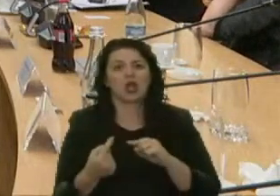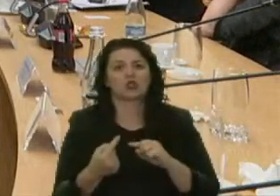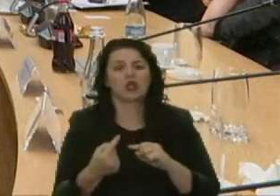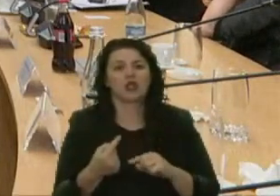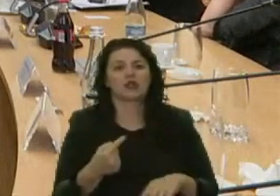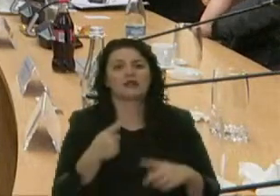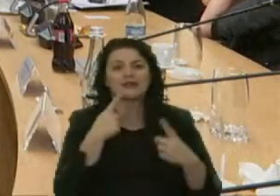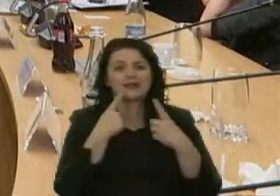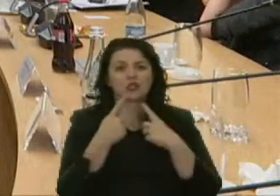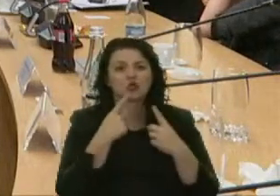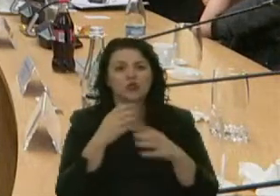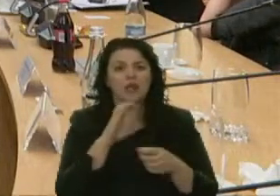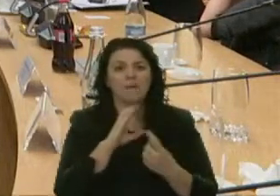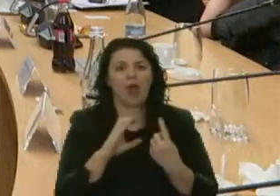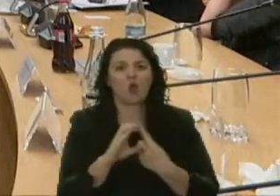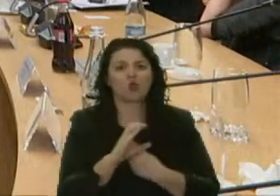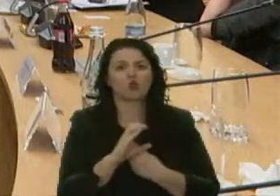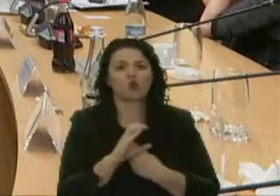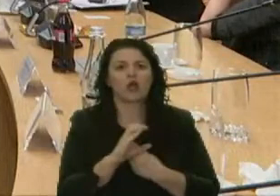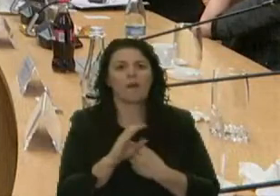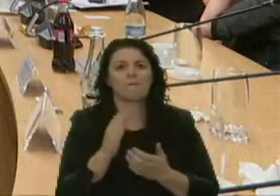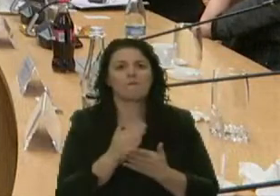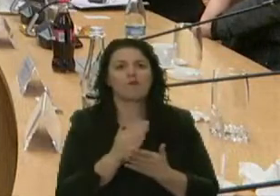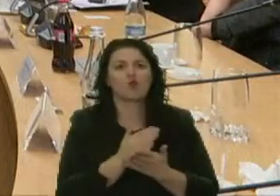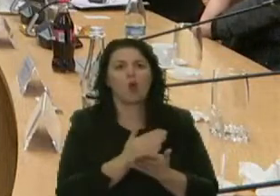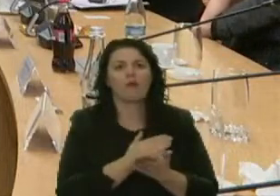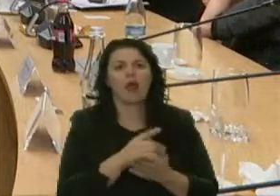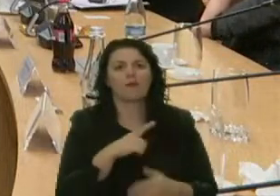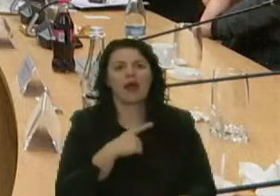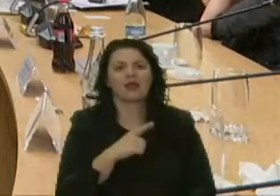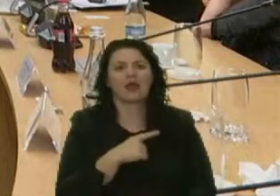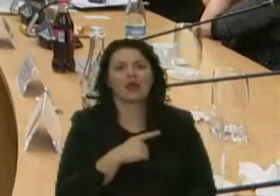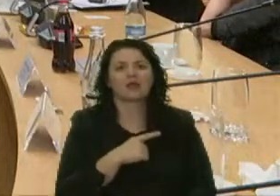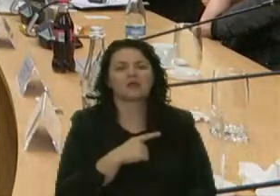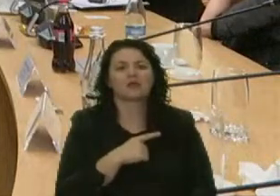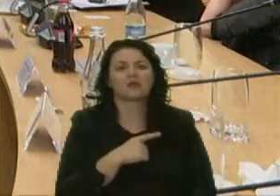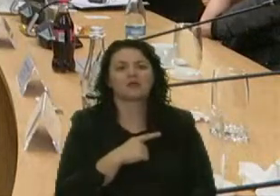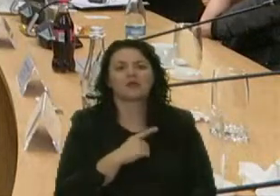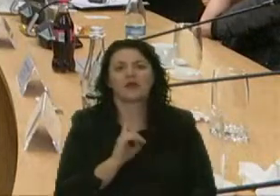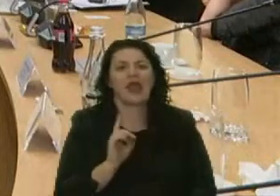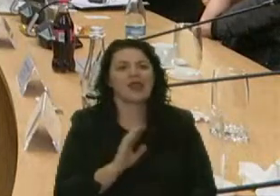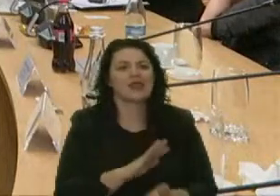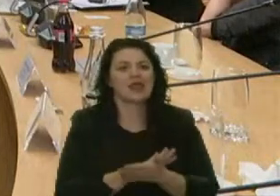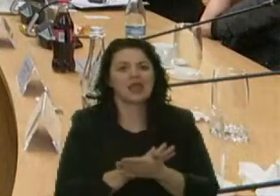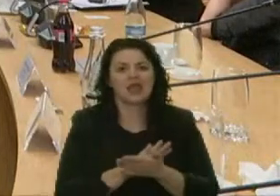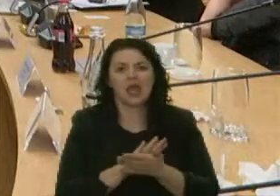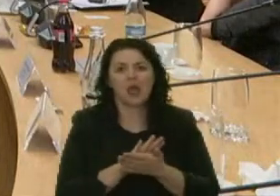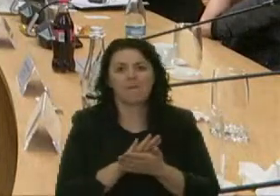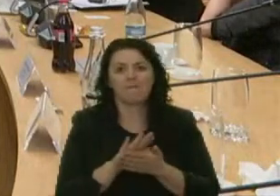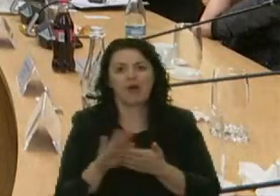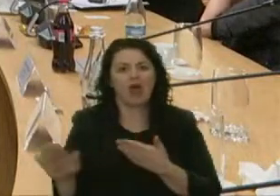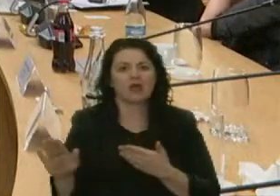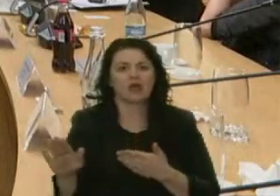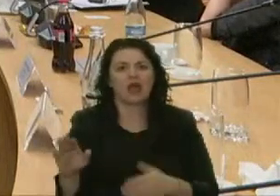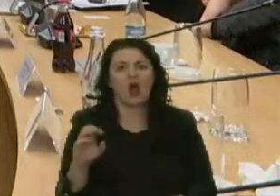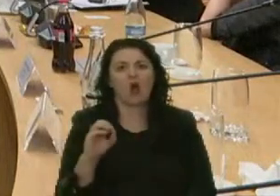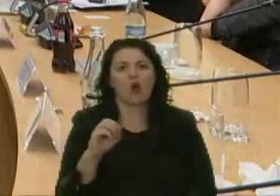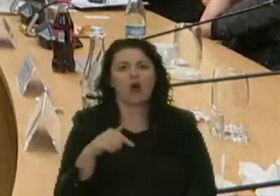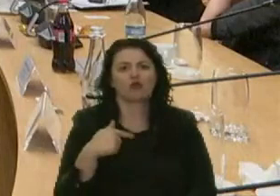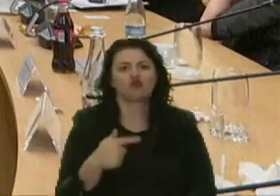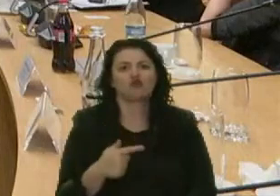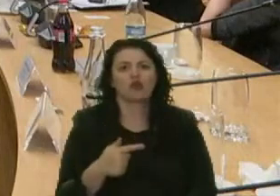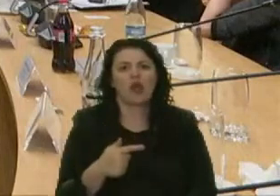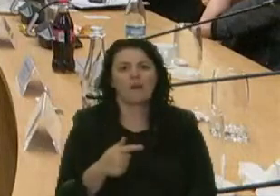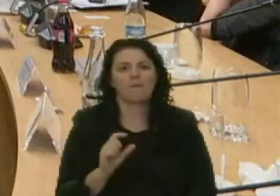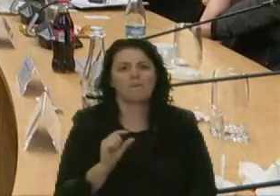discuții pe cultură Problema este următoarea că nimeni de la niciun ONG chiar